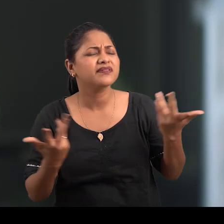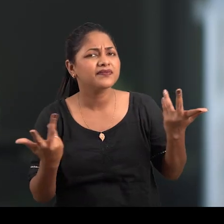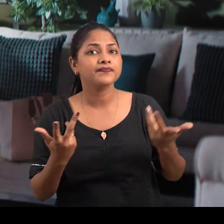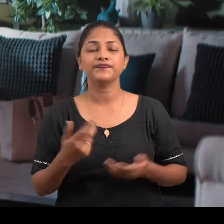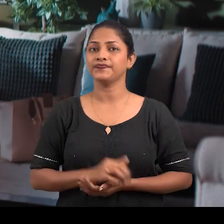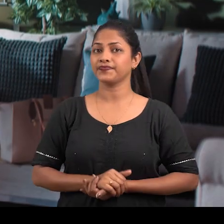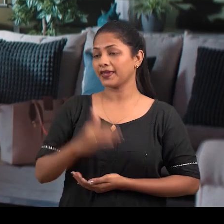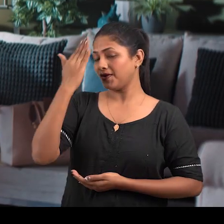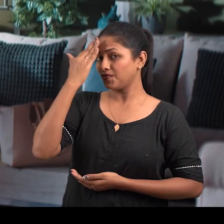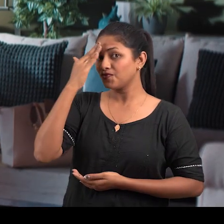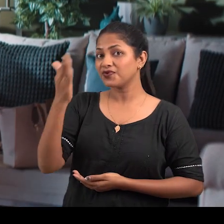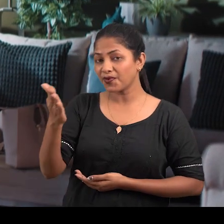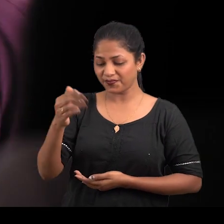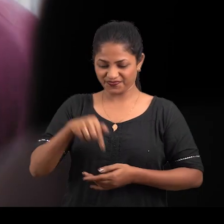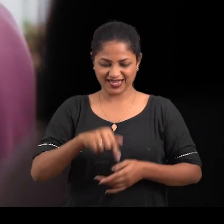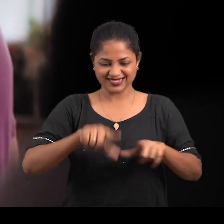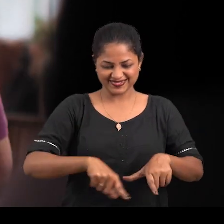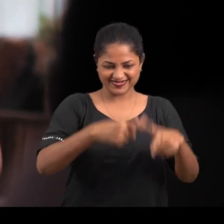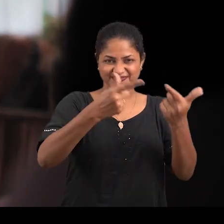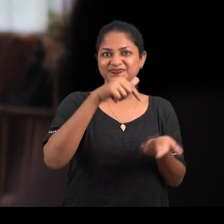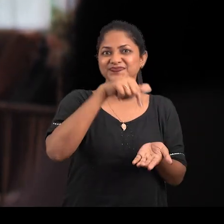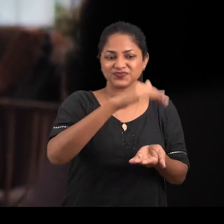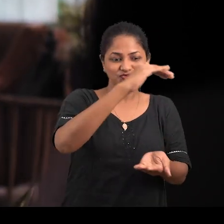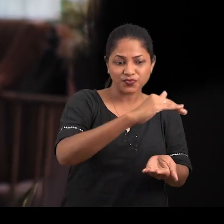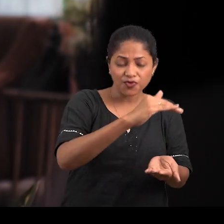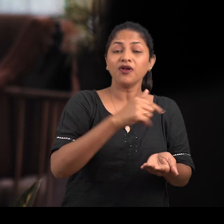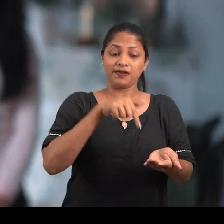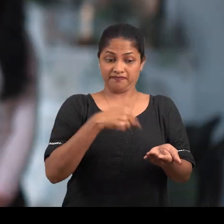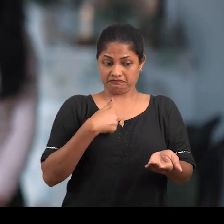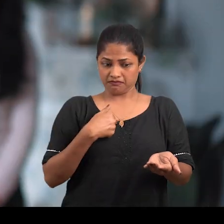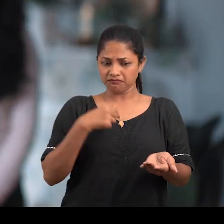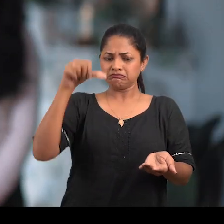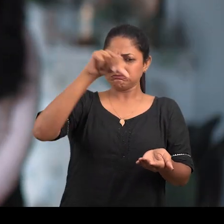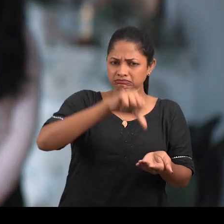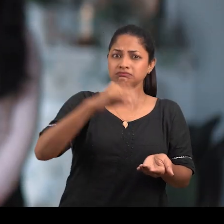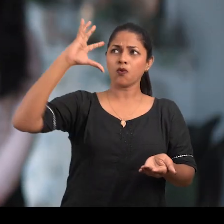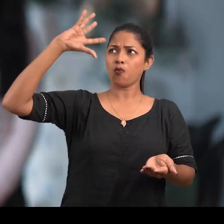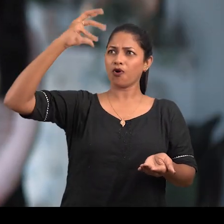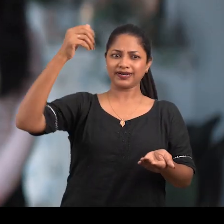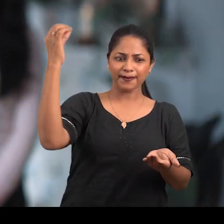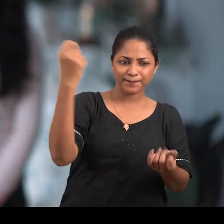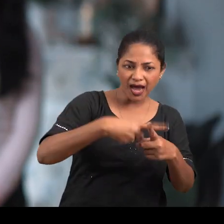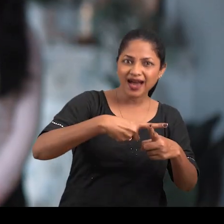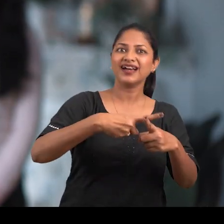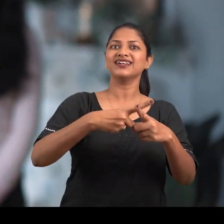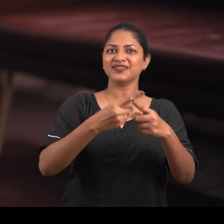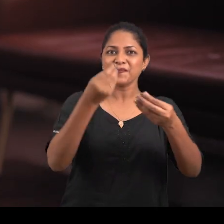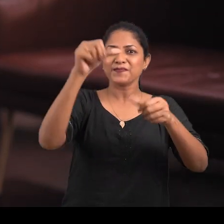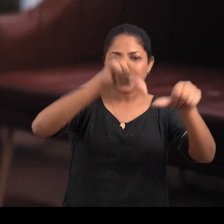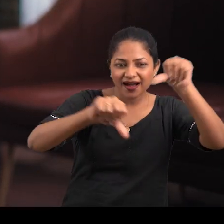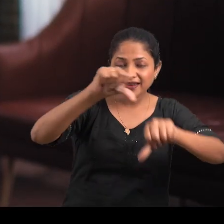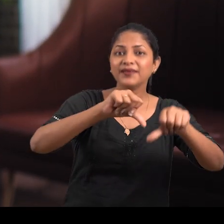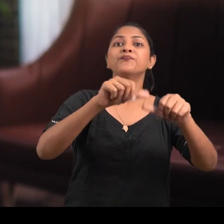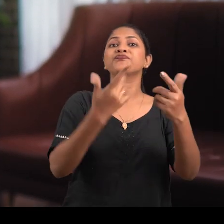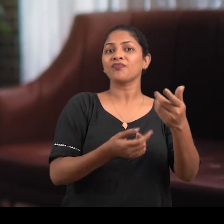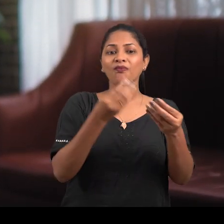কেমন নীতি দাদু? দেখ মা, এই চারা গাছটাকে আমি বহু বছর ধরে সঠিক রোদ, জল আর